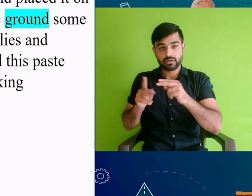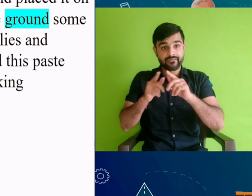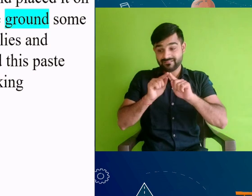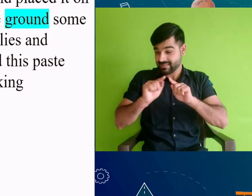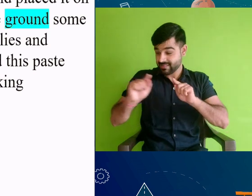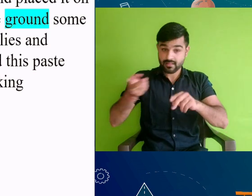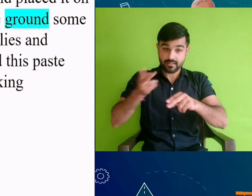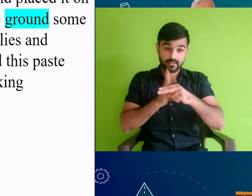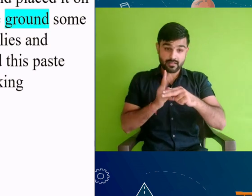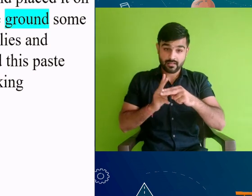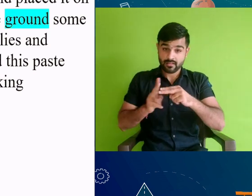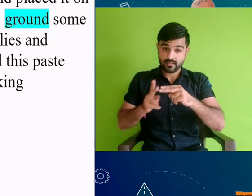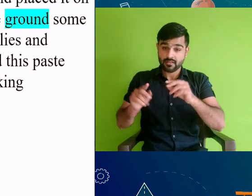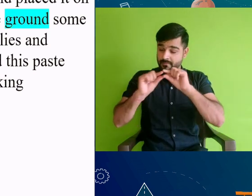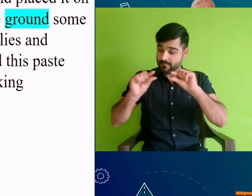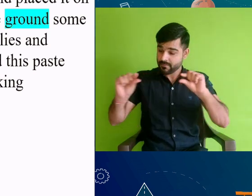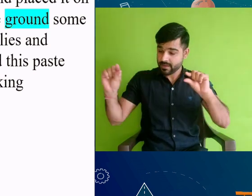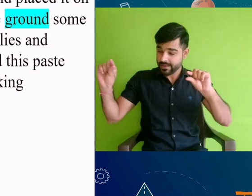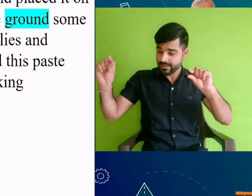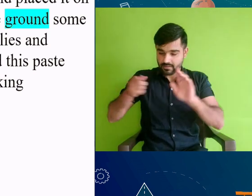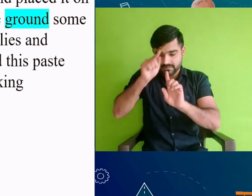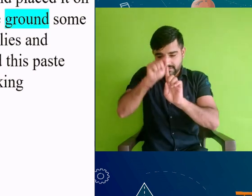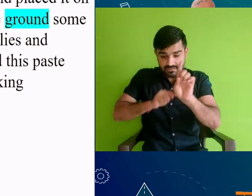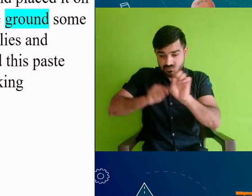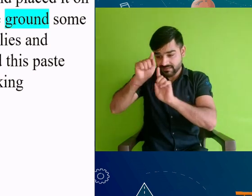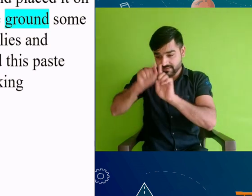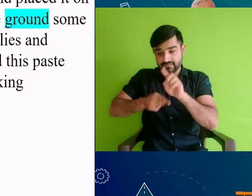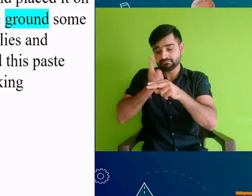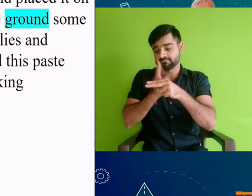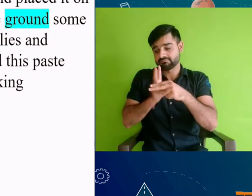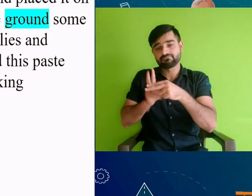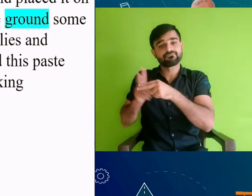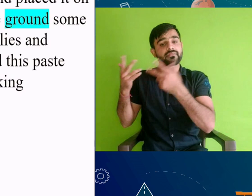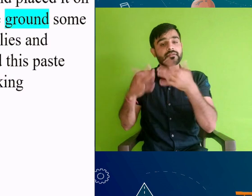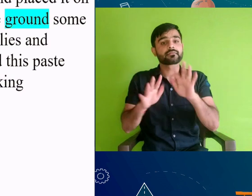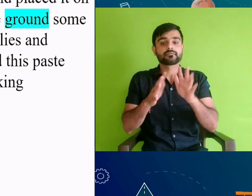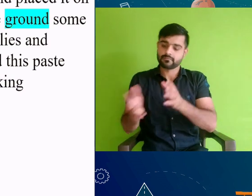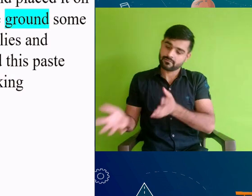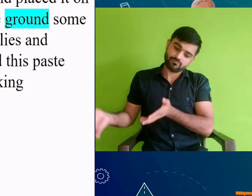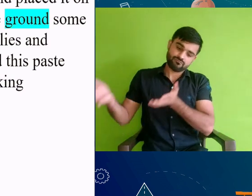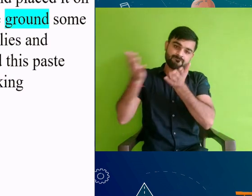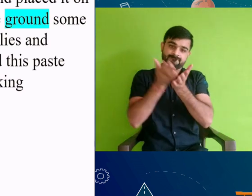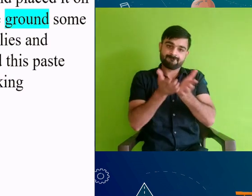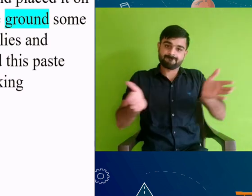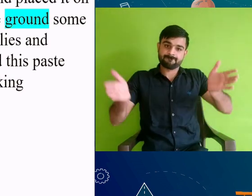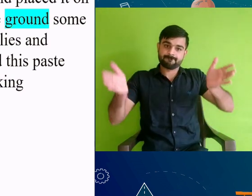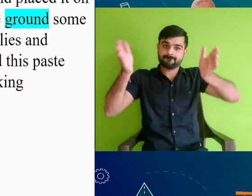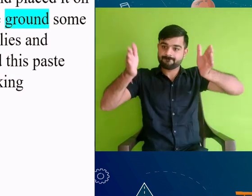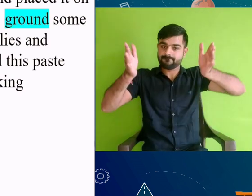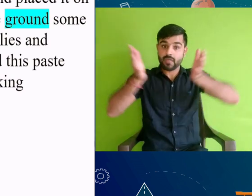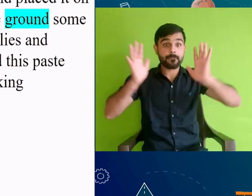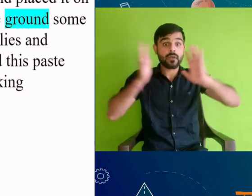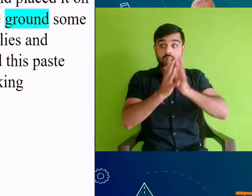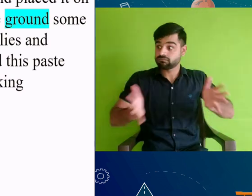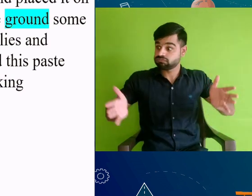long long, patli patli strips mein unhone usko kata. He put them in a huge pot. Ab yahan pe photo